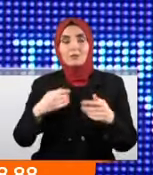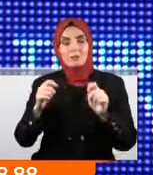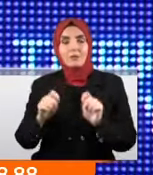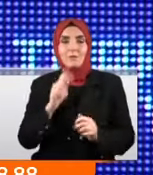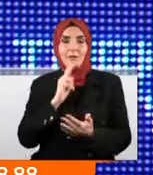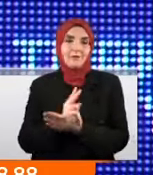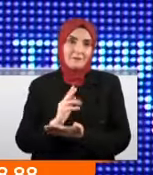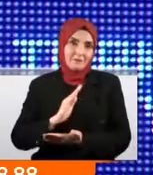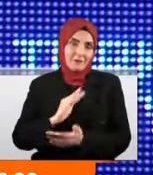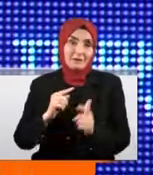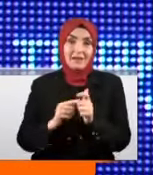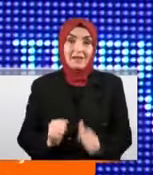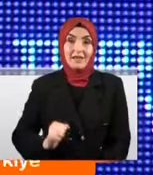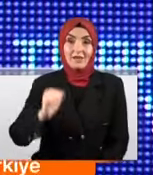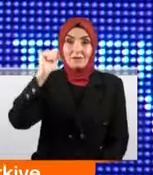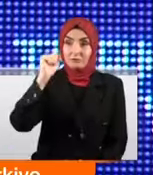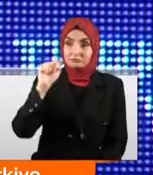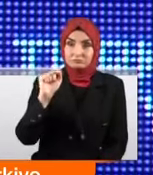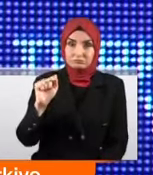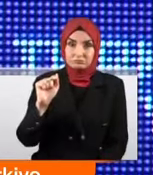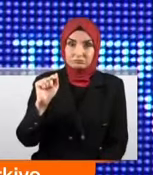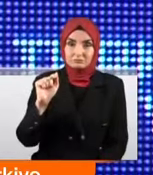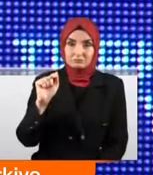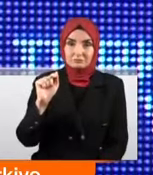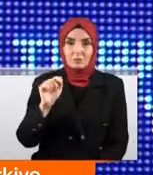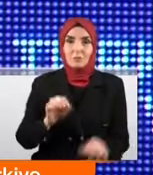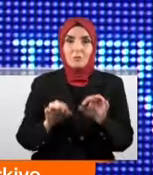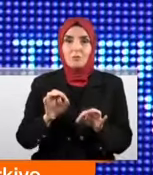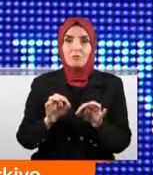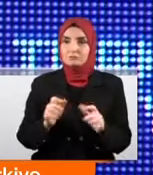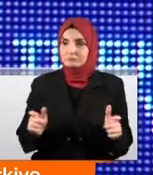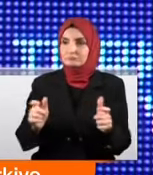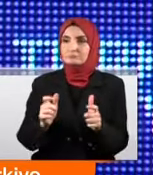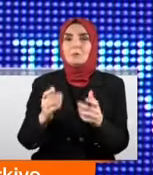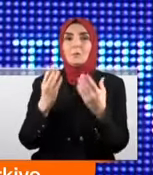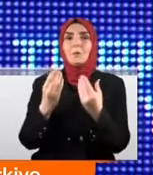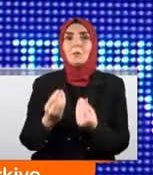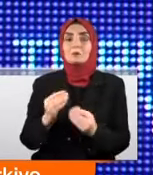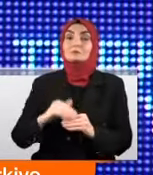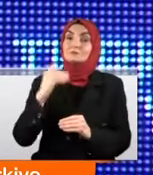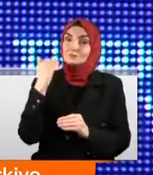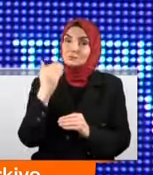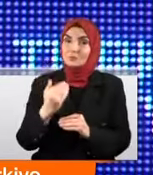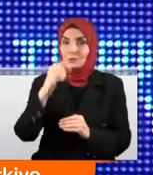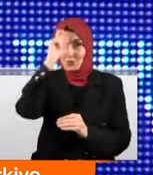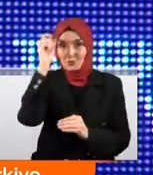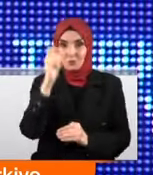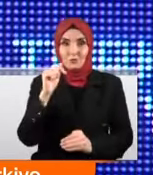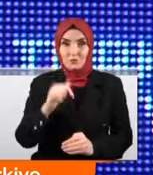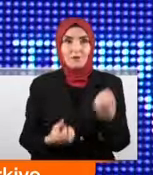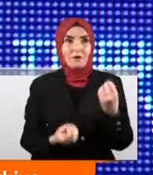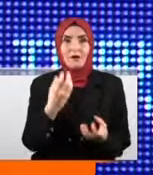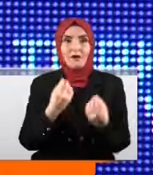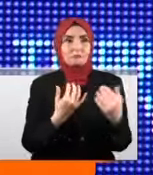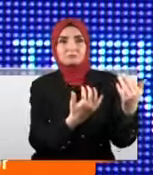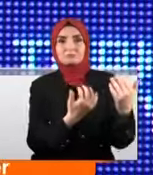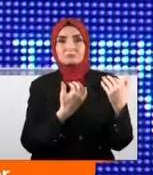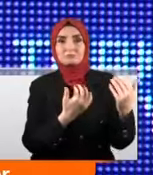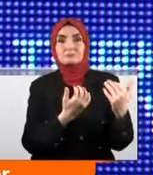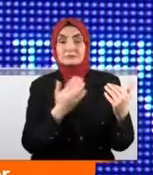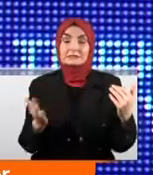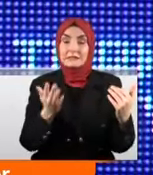Enflasyondaki artışın kontrol altına alınmasıyla birlikte ülkemize yönelik kaynak akışının daha da